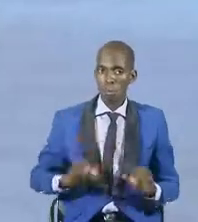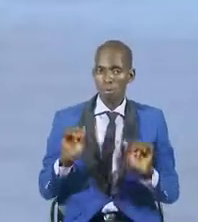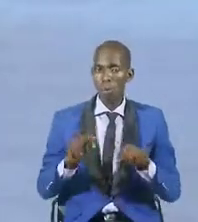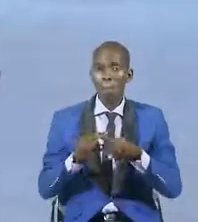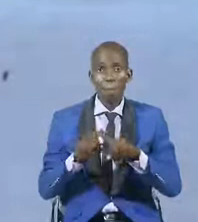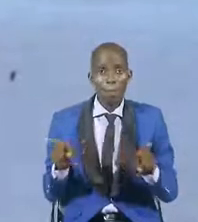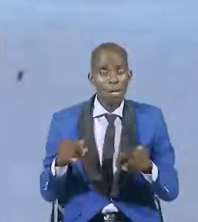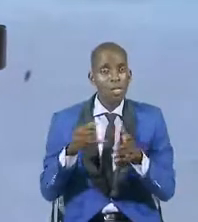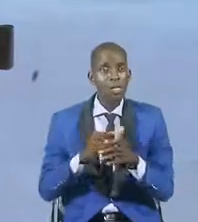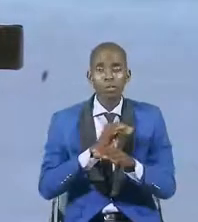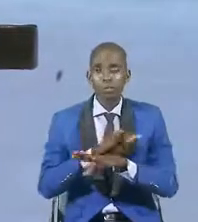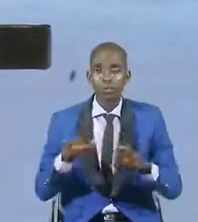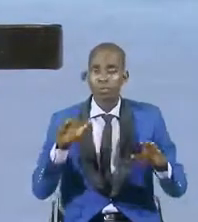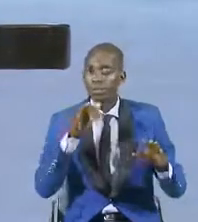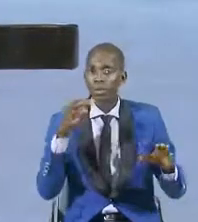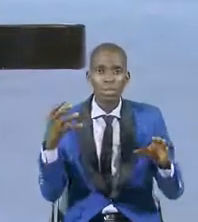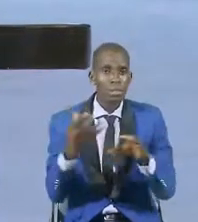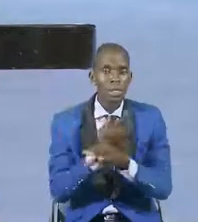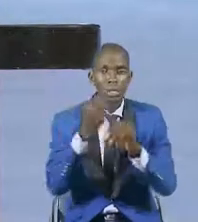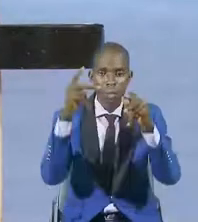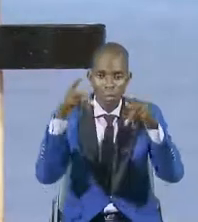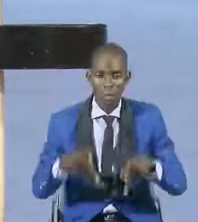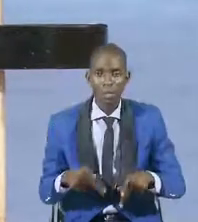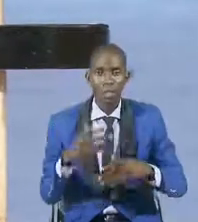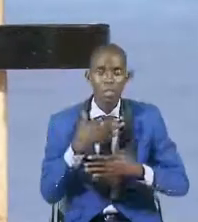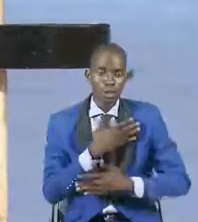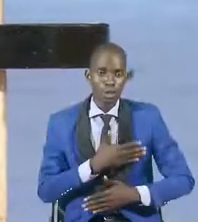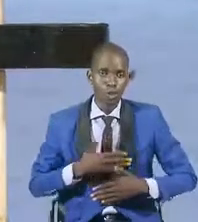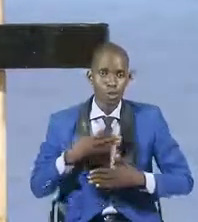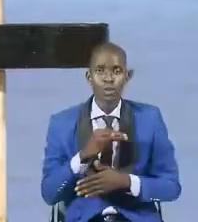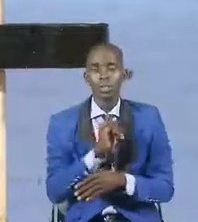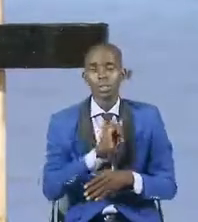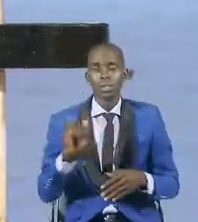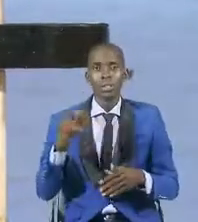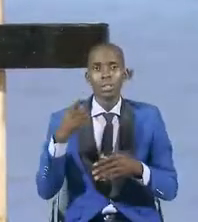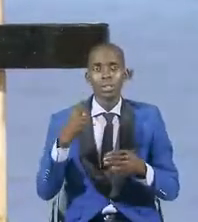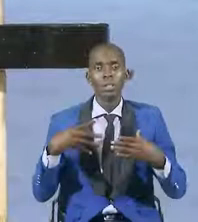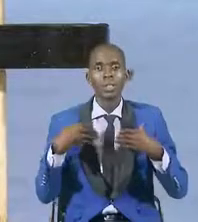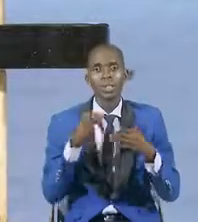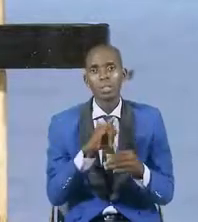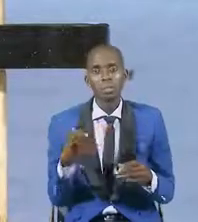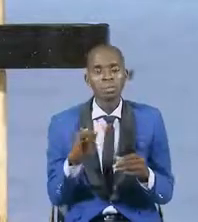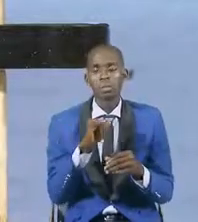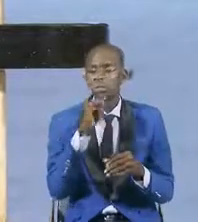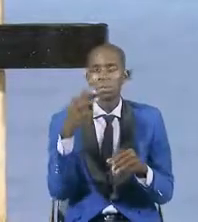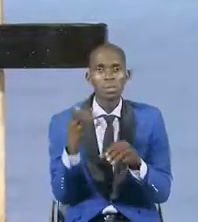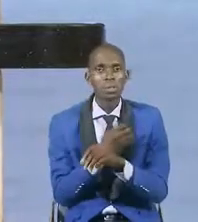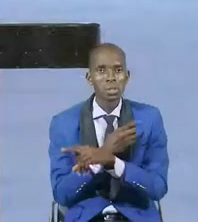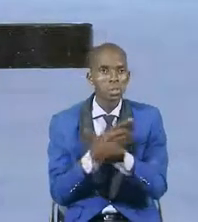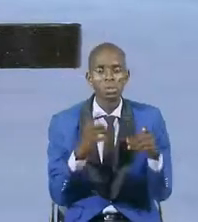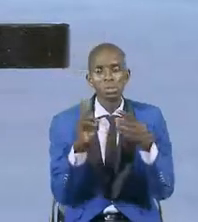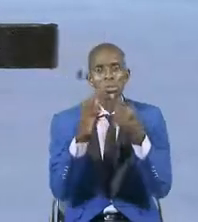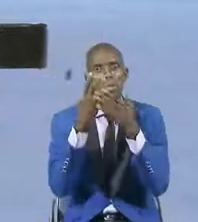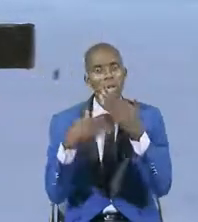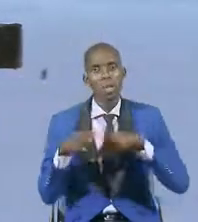malades, c'est bon, mais ça n'amène pas la personne qui jouit de la guérison ou qui exerce le don de